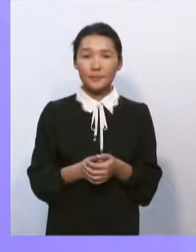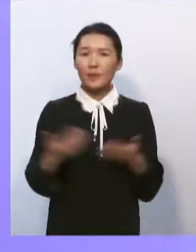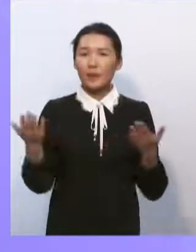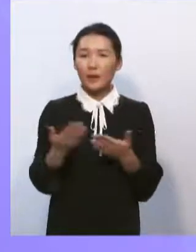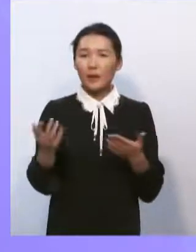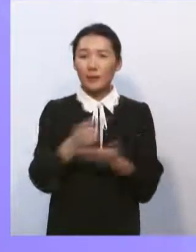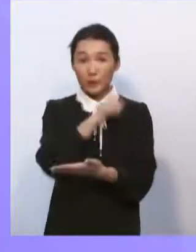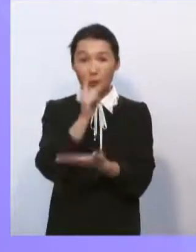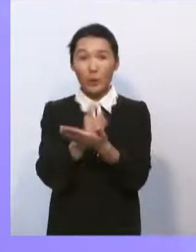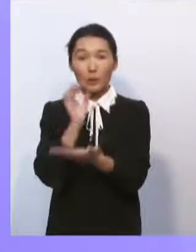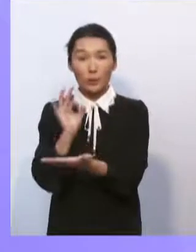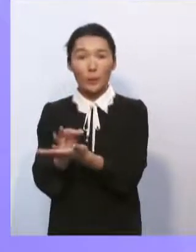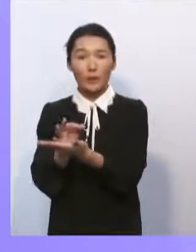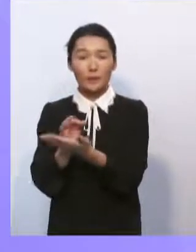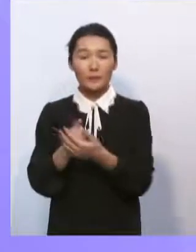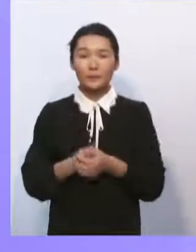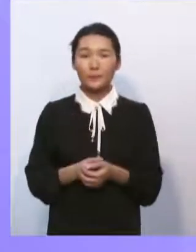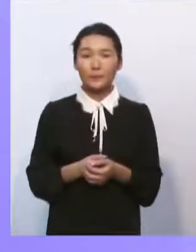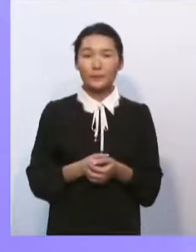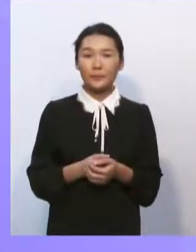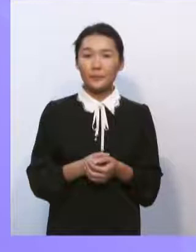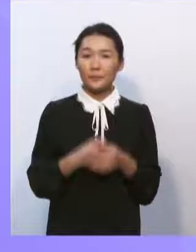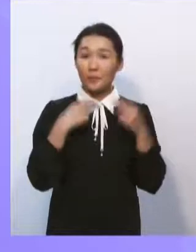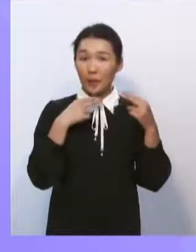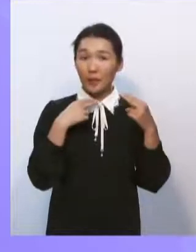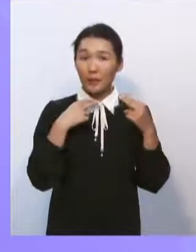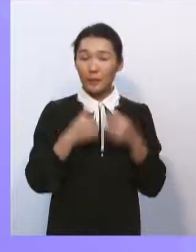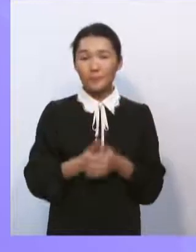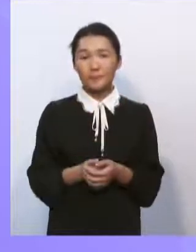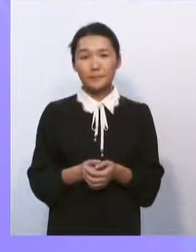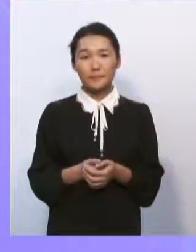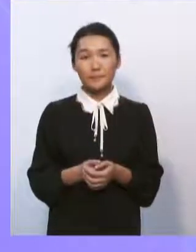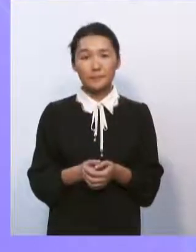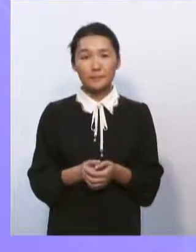Кандай суроого жооп берет? Байкагыла.